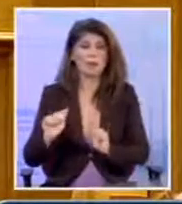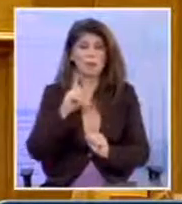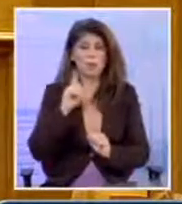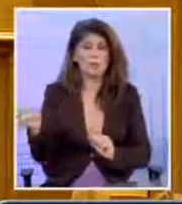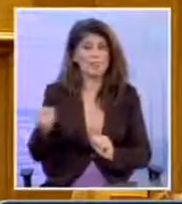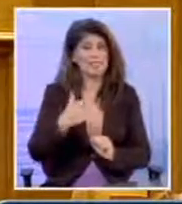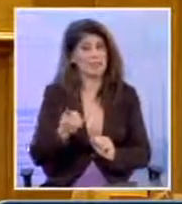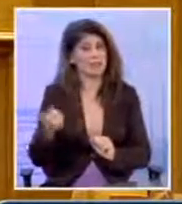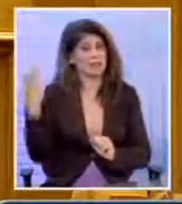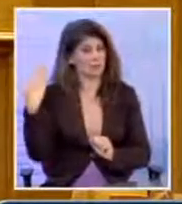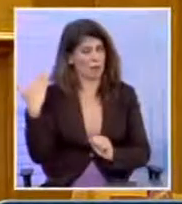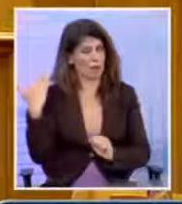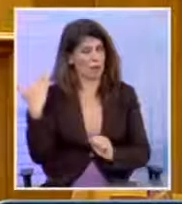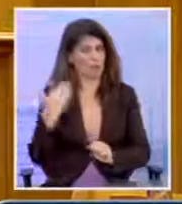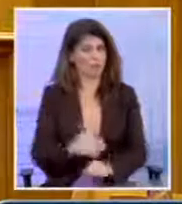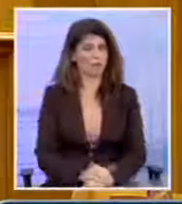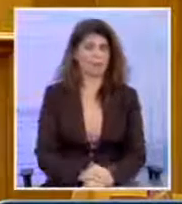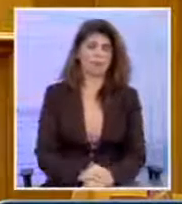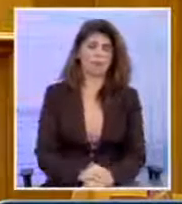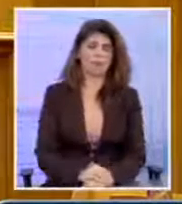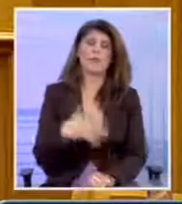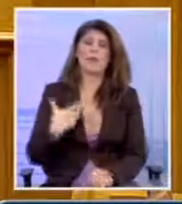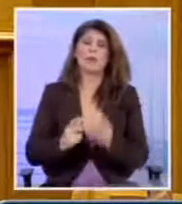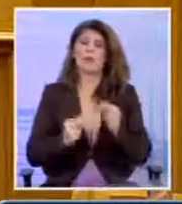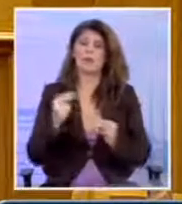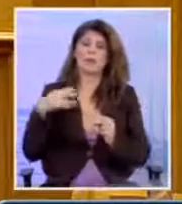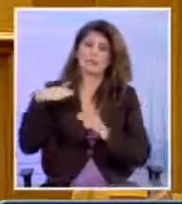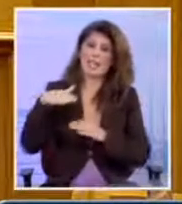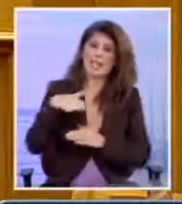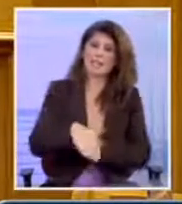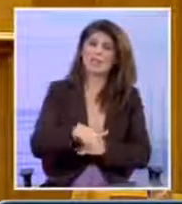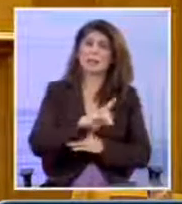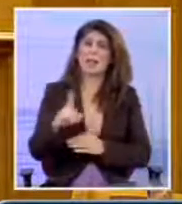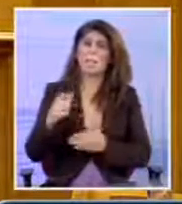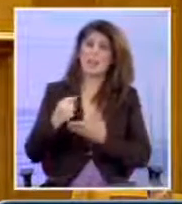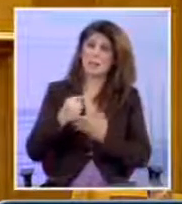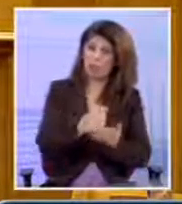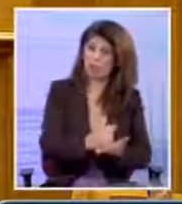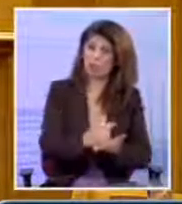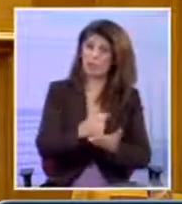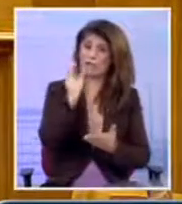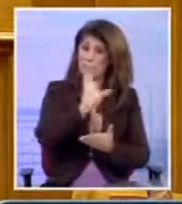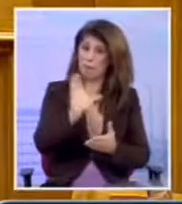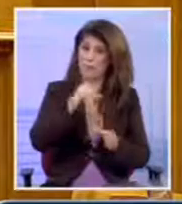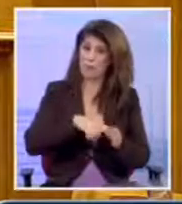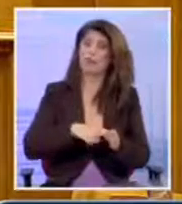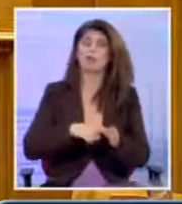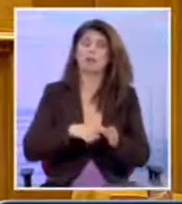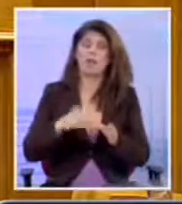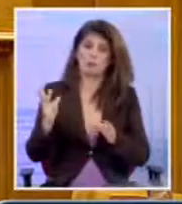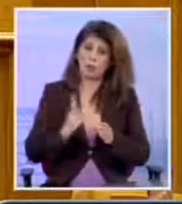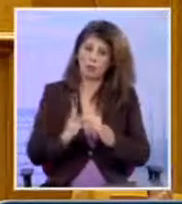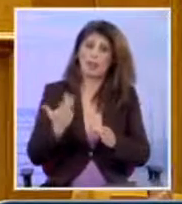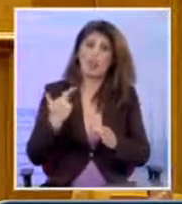εσείς στο παρελθόν. Είχαμε τα προβλήματα της ύφεσης, είχαμε τις μη χρηματοδότησης και μια σειρά από αυτά. Αλλά έχουμε